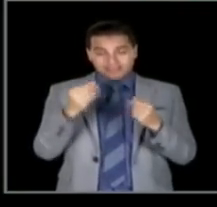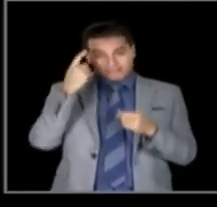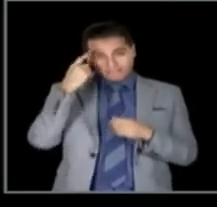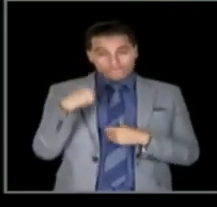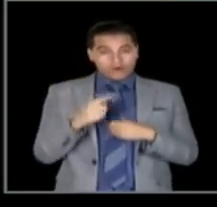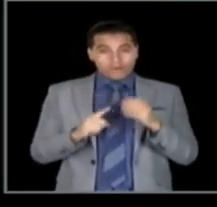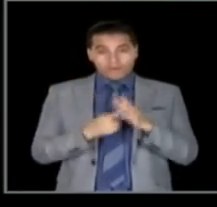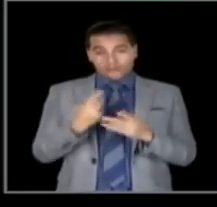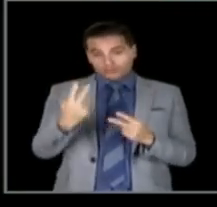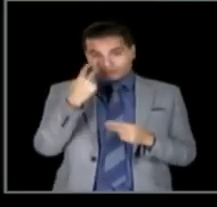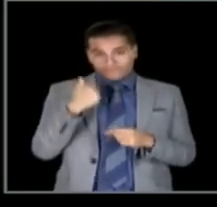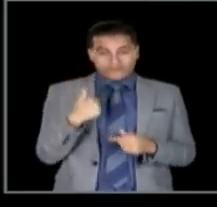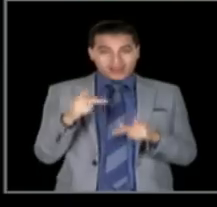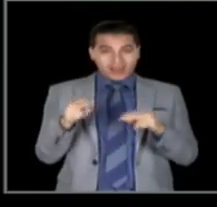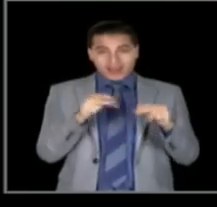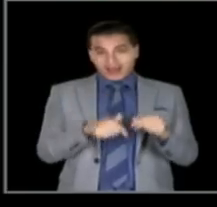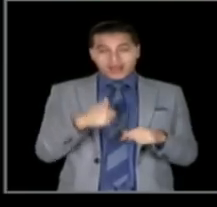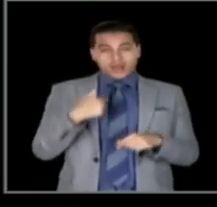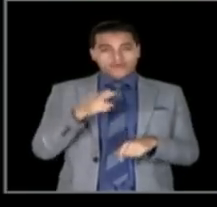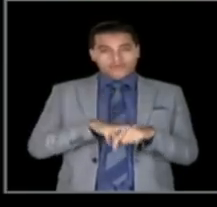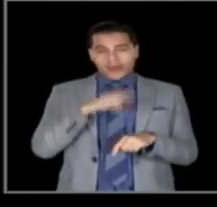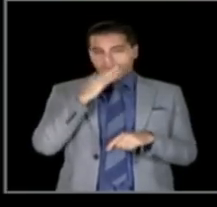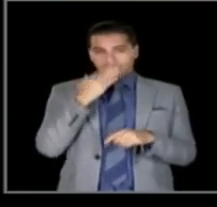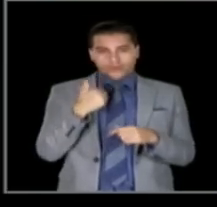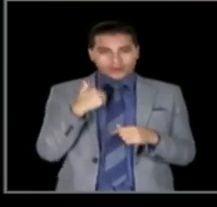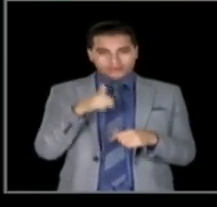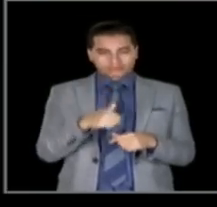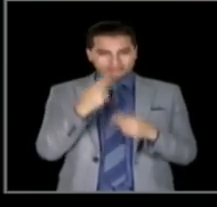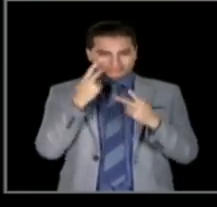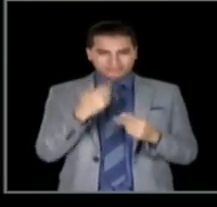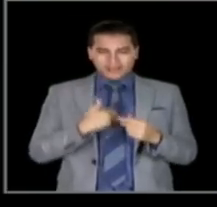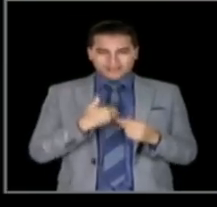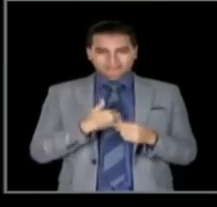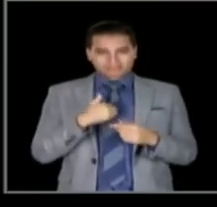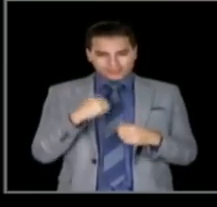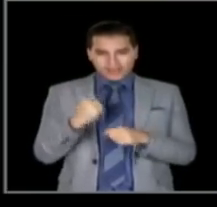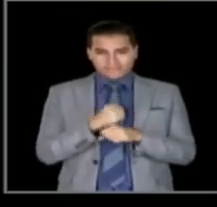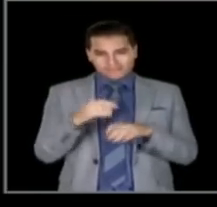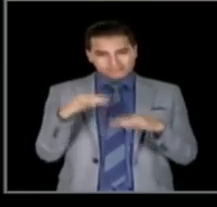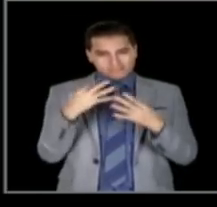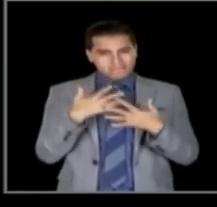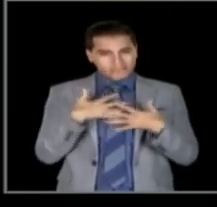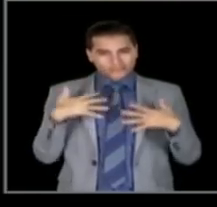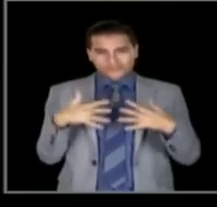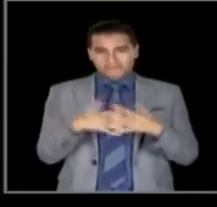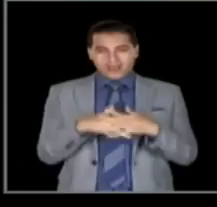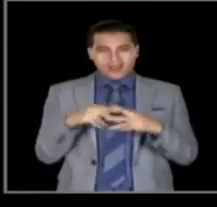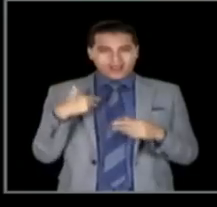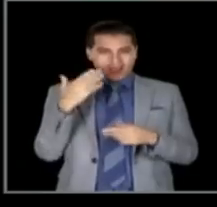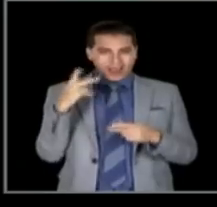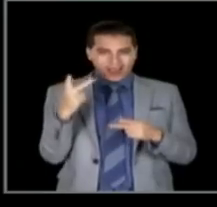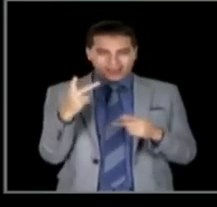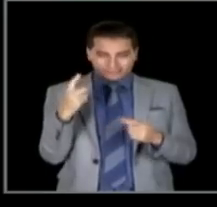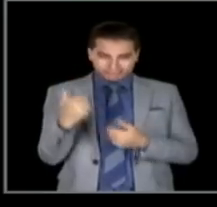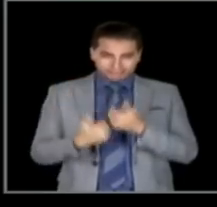لما شافوني في الحلقتين اللي فاتوا. الحمد لله كانت ردود فعل يعني حلوة قوي على الأداء في الحلقتين اللي فاتوا، وإن